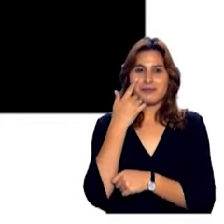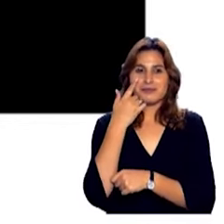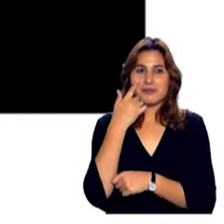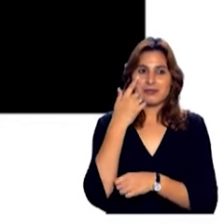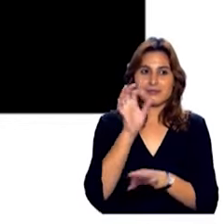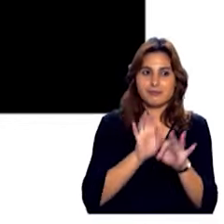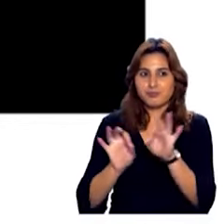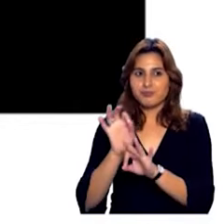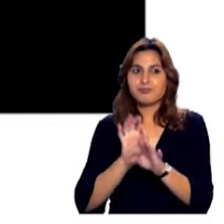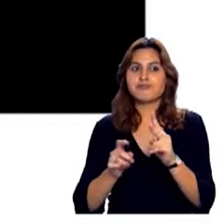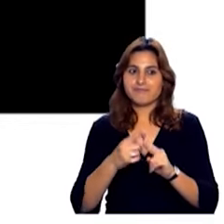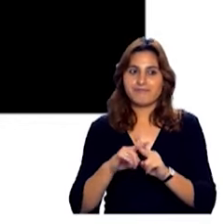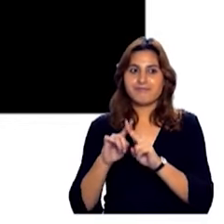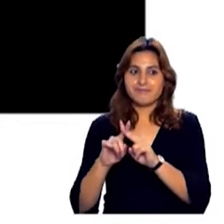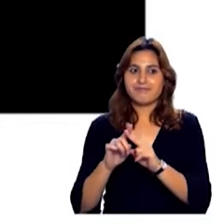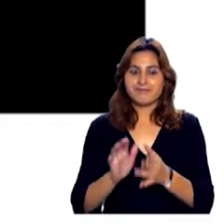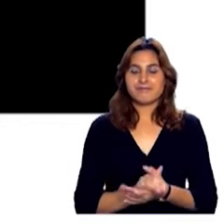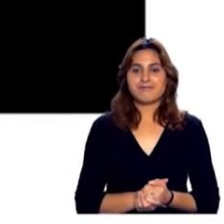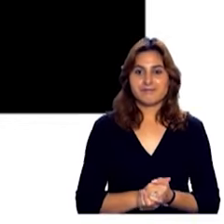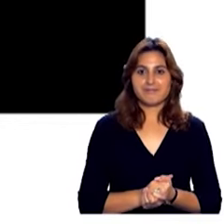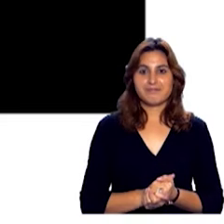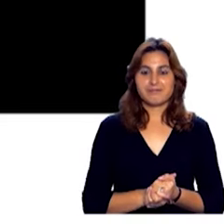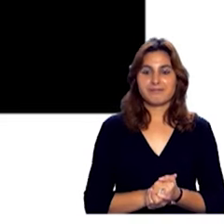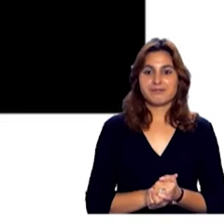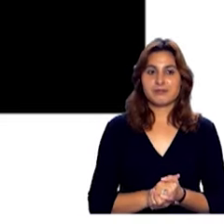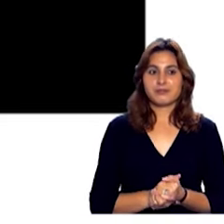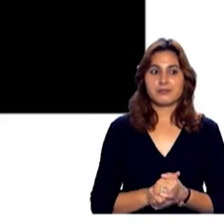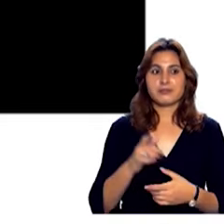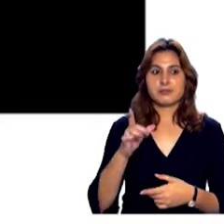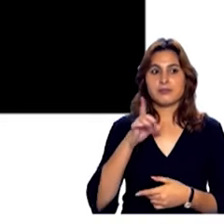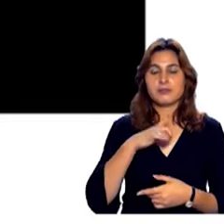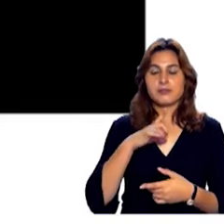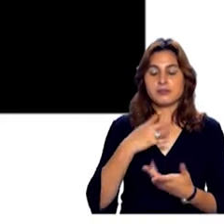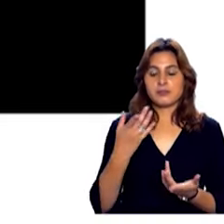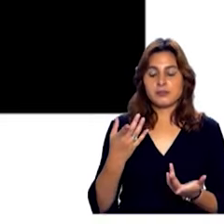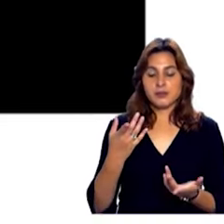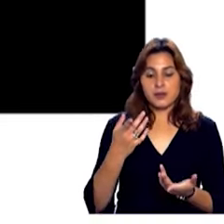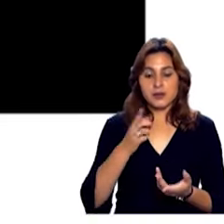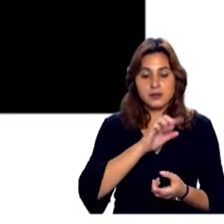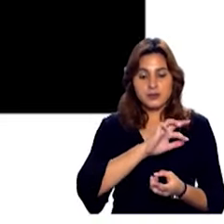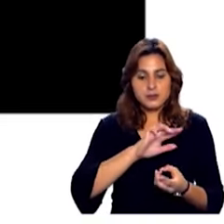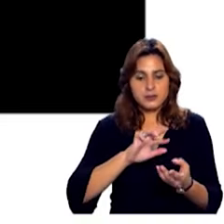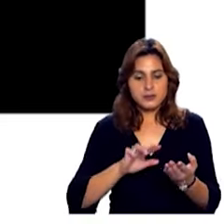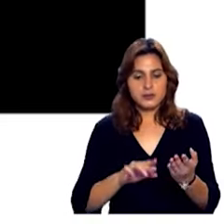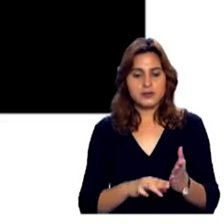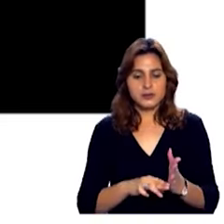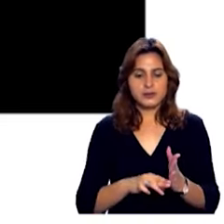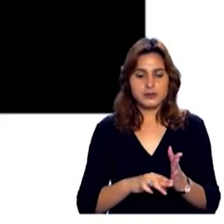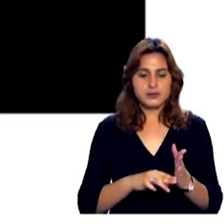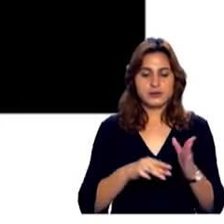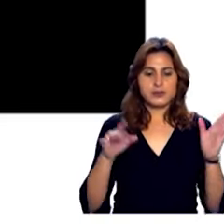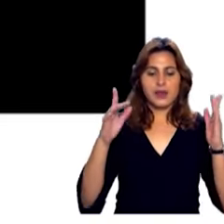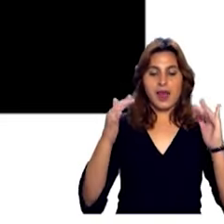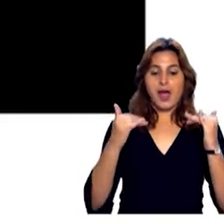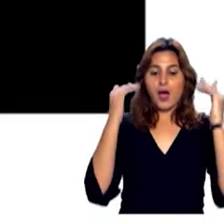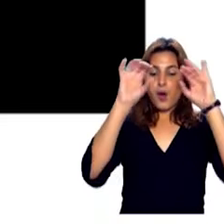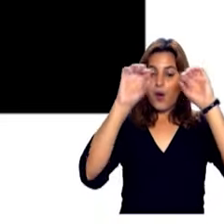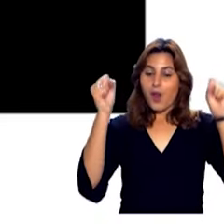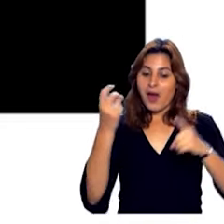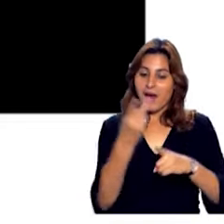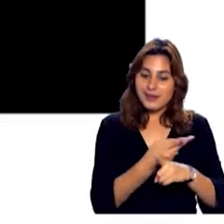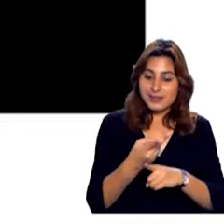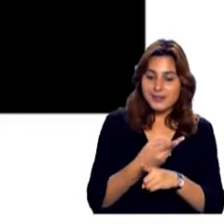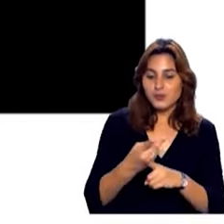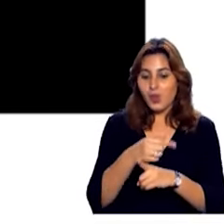alcune ambiguità che tuttora sono presenti Nella disciplina normativa italiana MA su